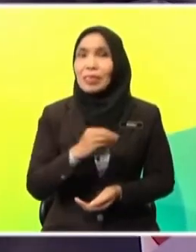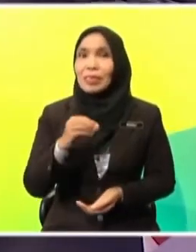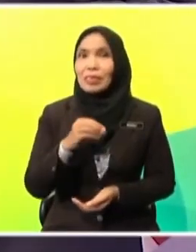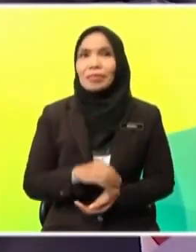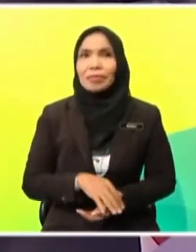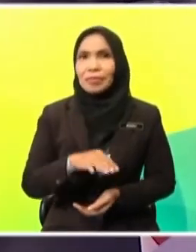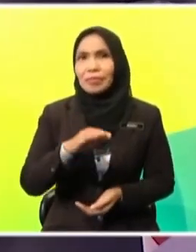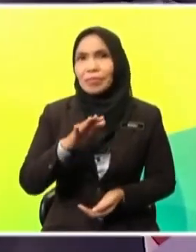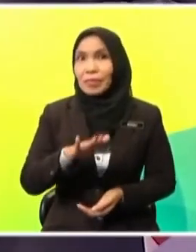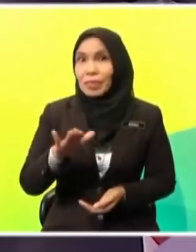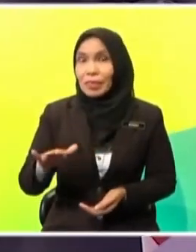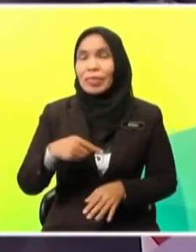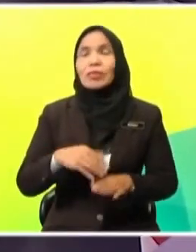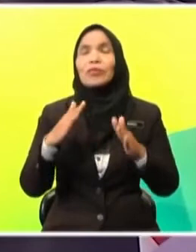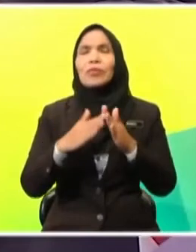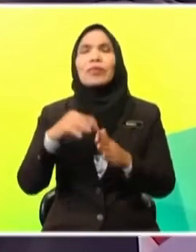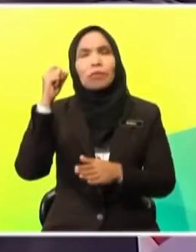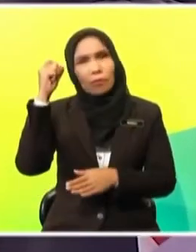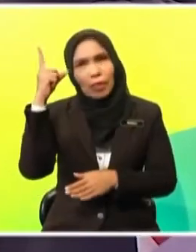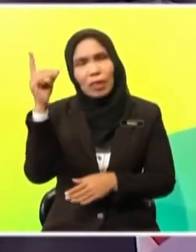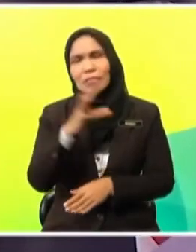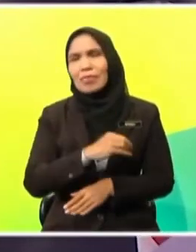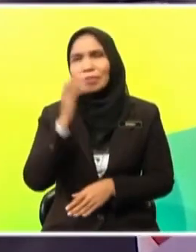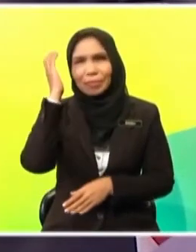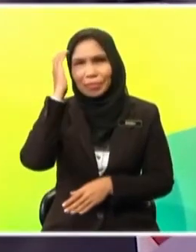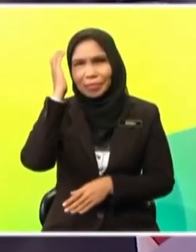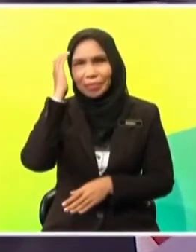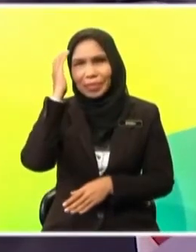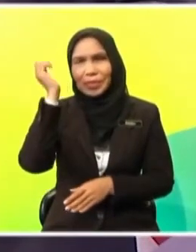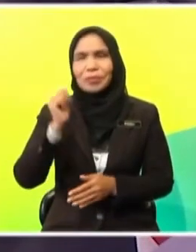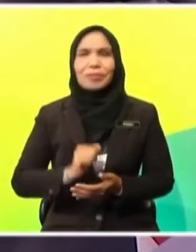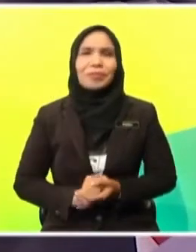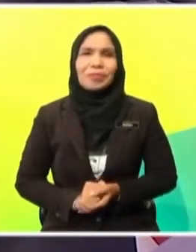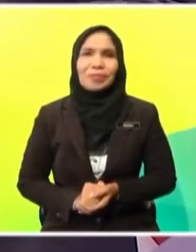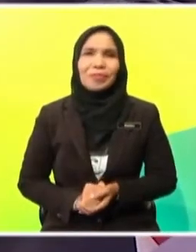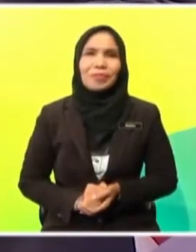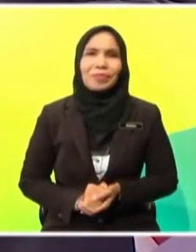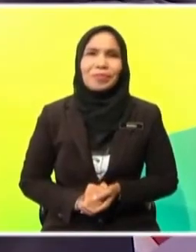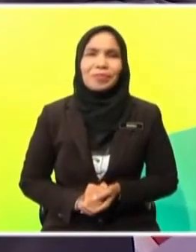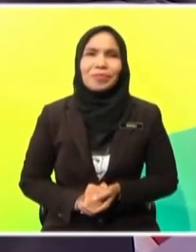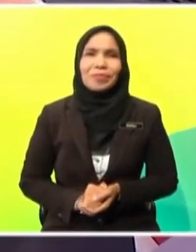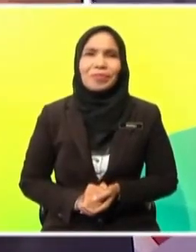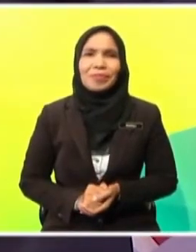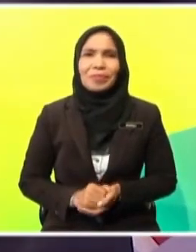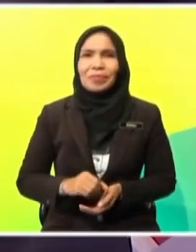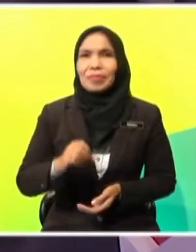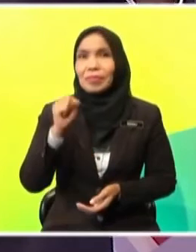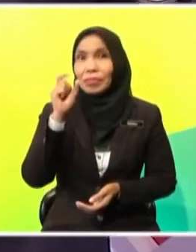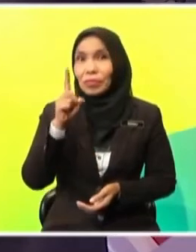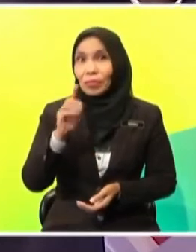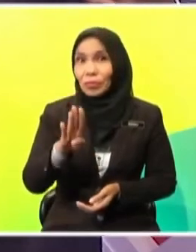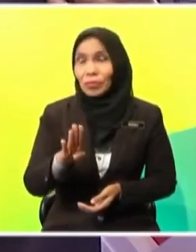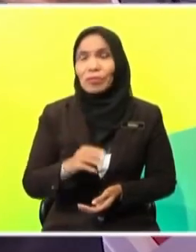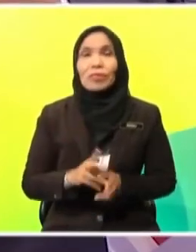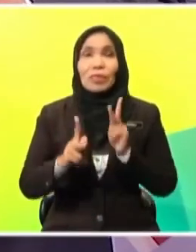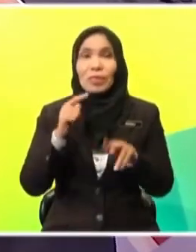faham dah tahu apakah yang dikatakan suku kata tertutup yang mana suku kateter untuk pada hari ini